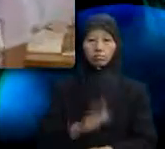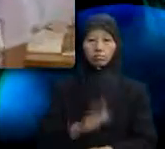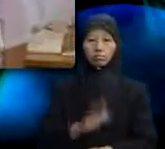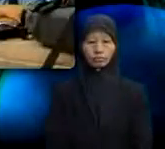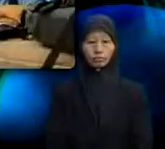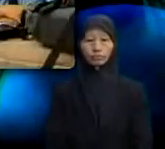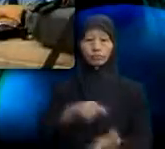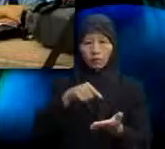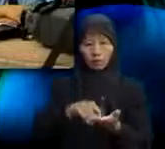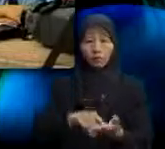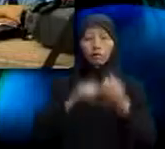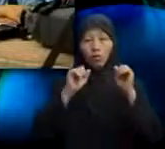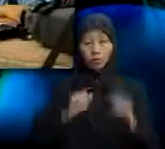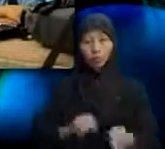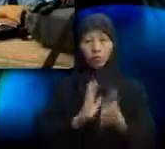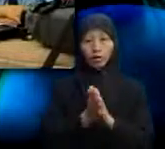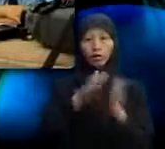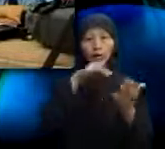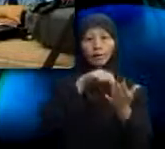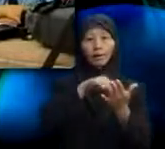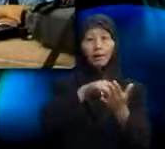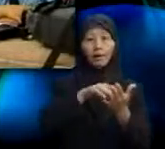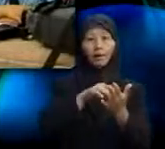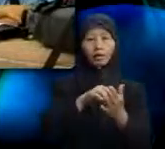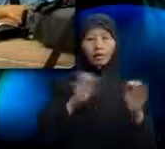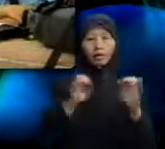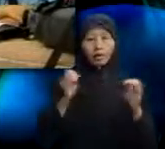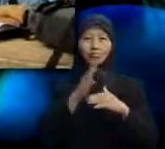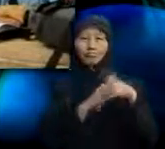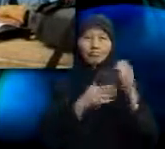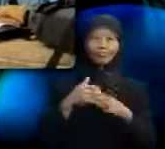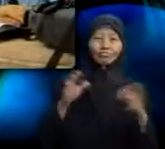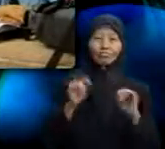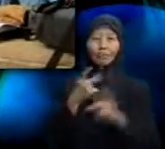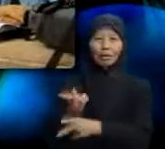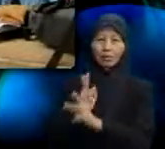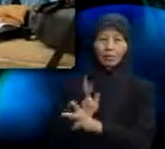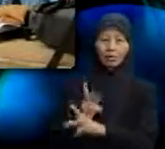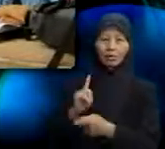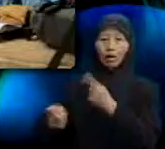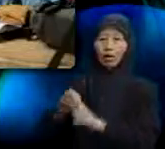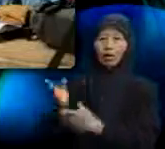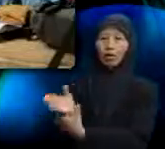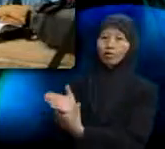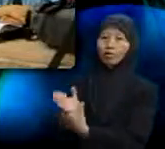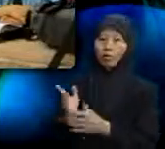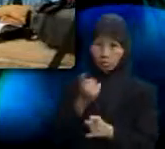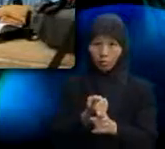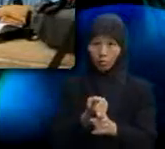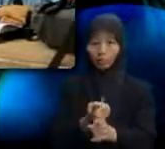lain. Ini boleh menyebabkan pembelajaran berlaku tanpa selesa dan rakan-rakan kita juga rasa